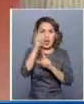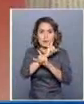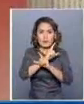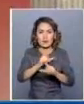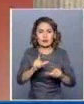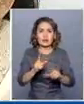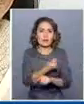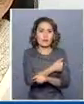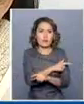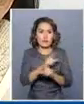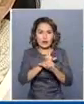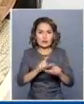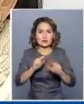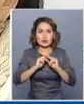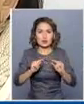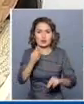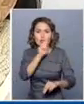Жол картасы бойынша